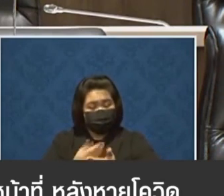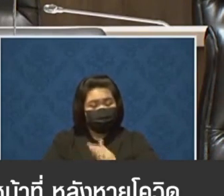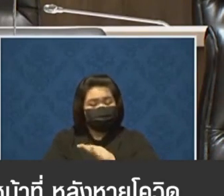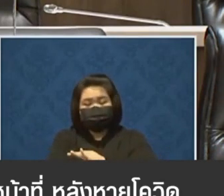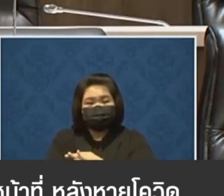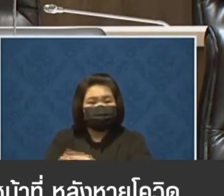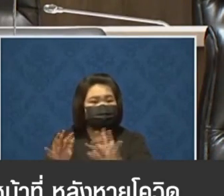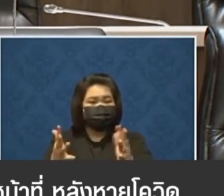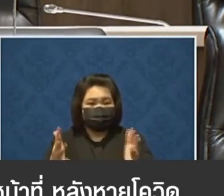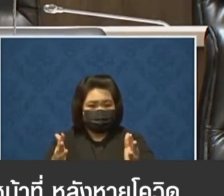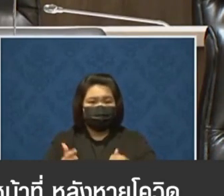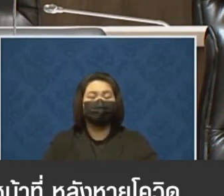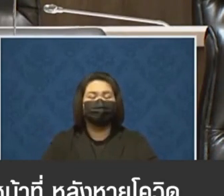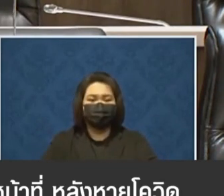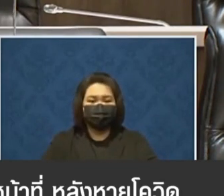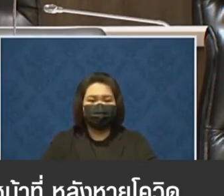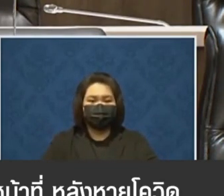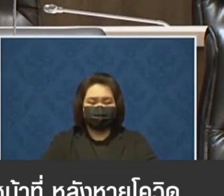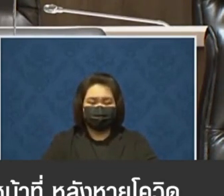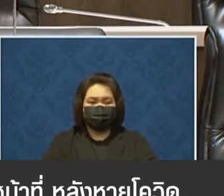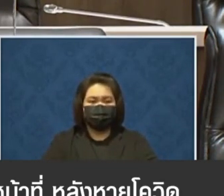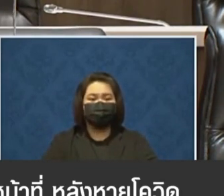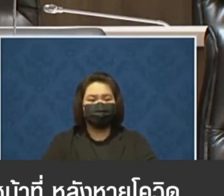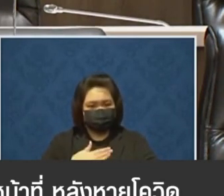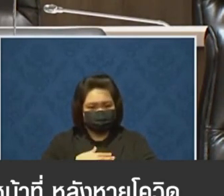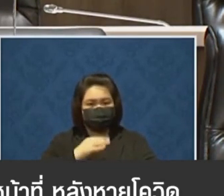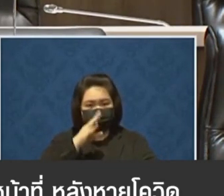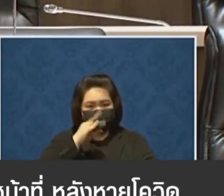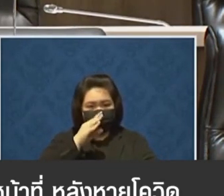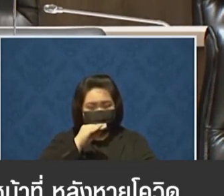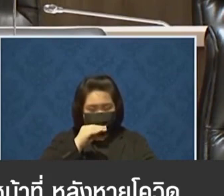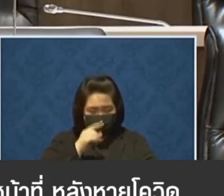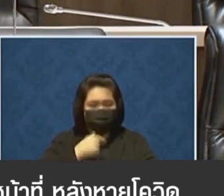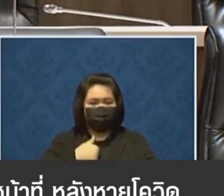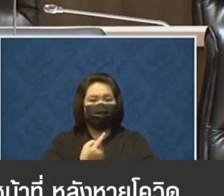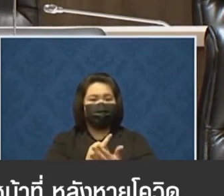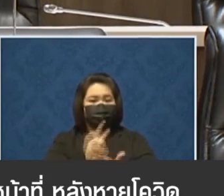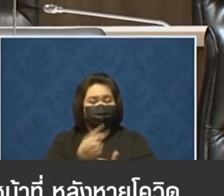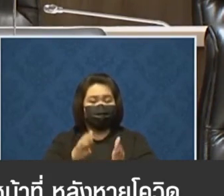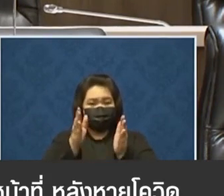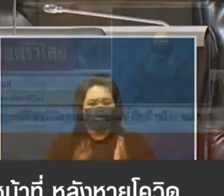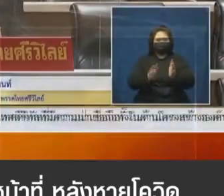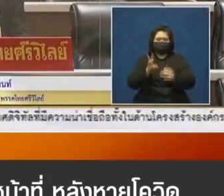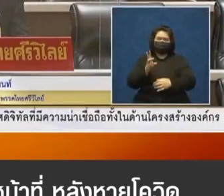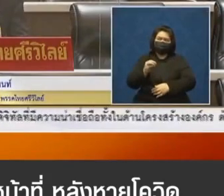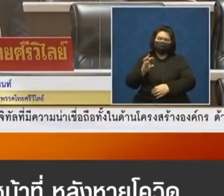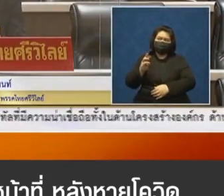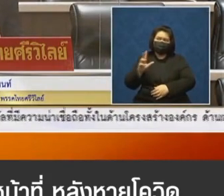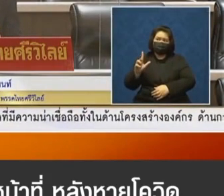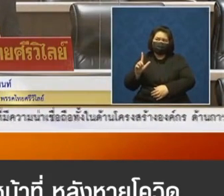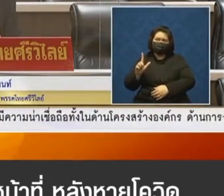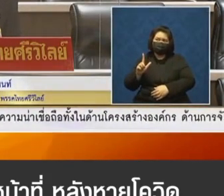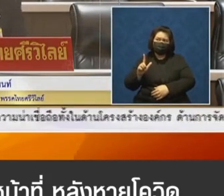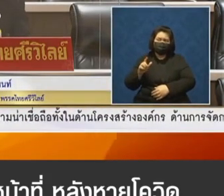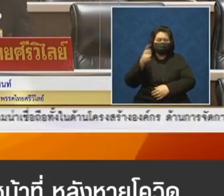าแค่นี้เห็นไหมแล้วก็เปิดคลิปก็เป็นคลิปจากทีวีแล้วก็มาเล่าแค่นี้แล้วก็ไปเรื่องใหม่ยังหาจุดเผด็จศึกนายกไม่เจอเลยไ